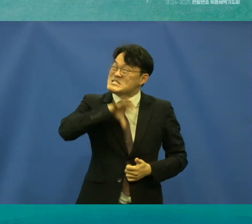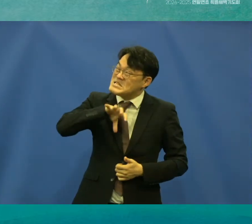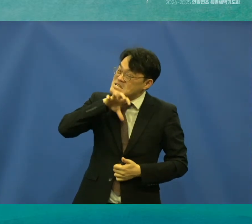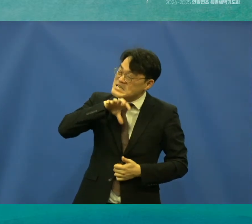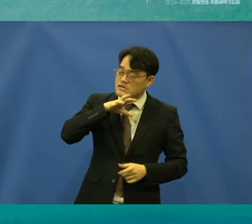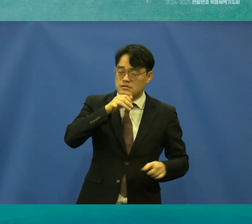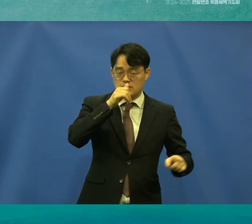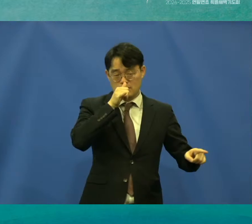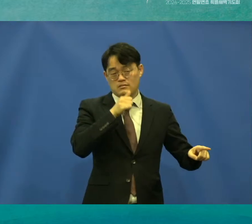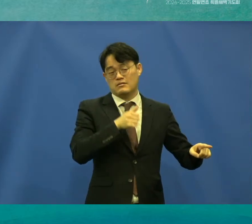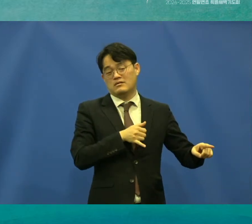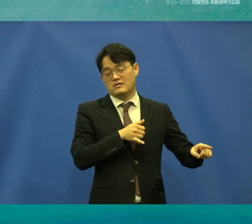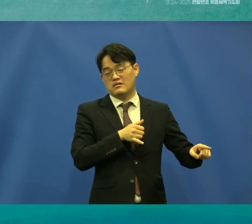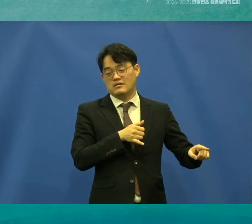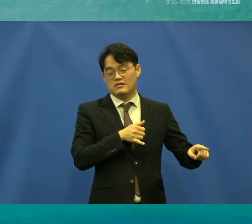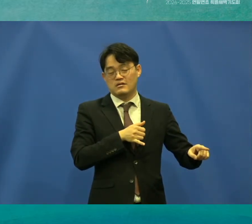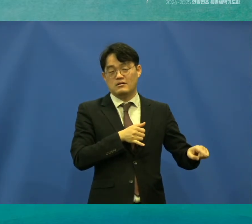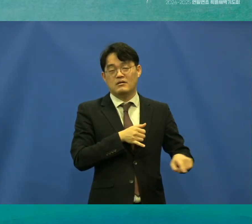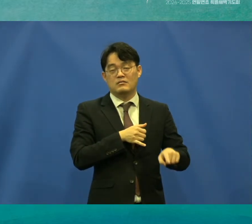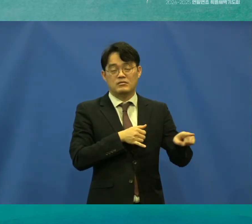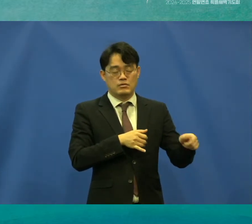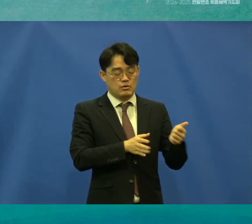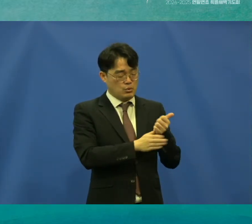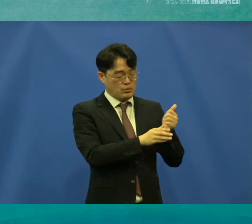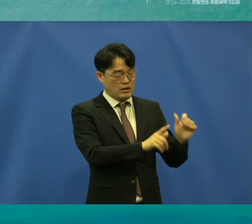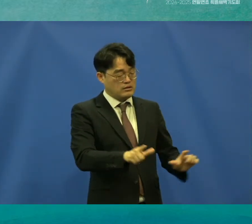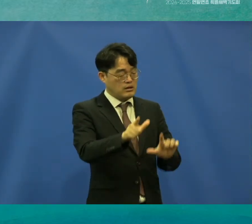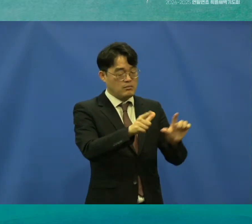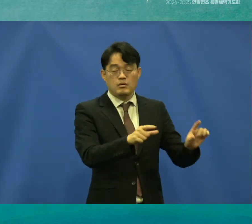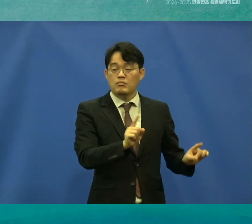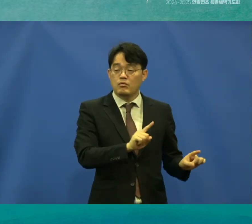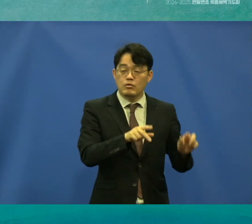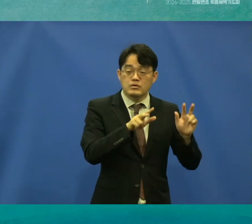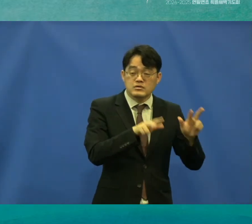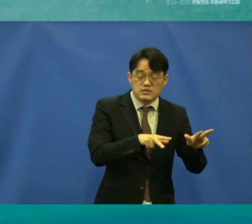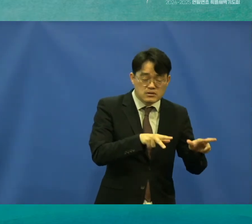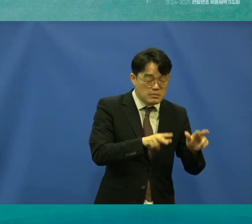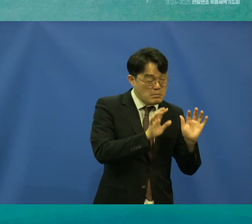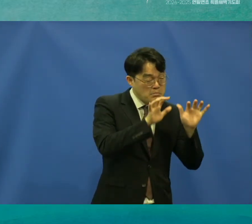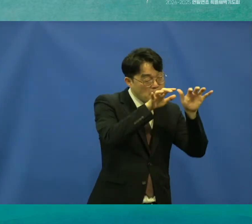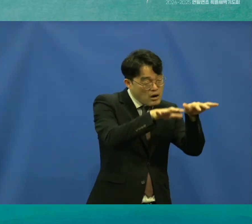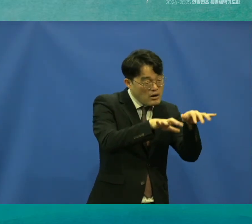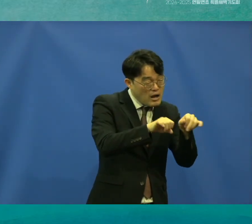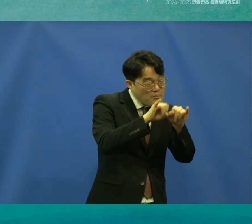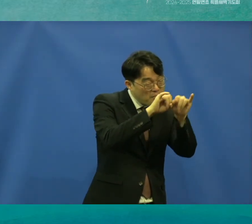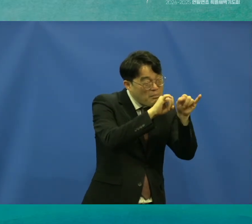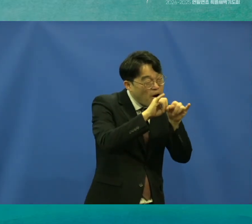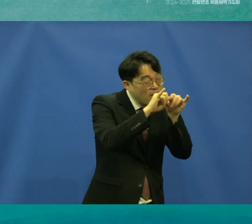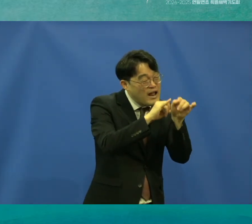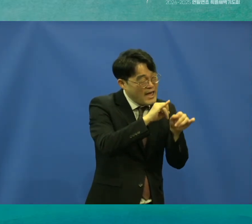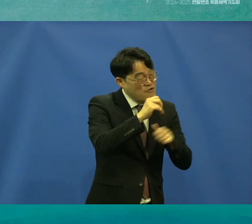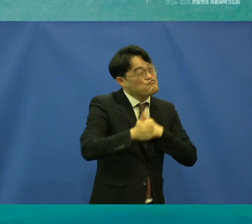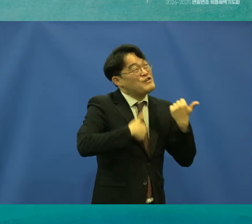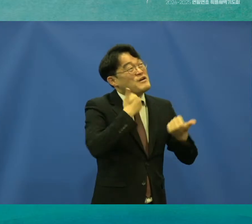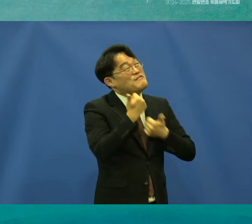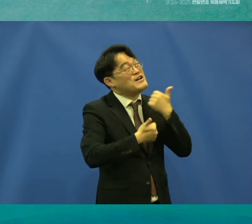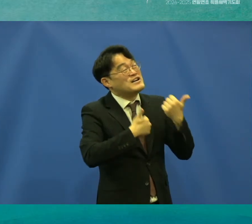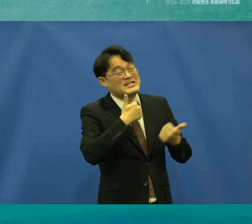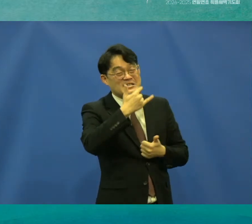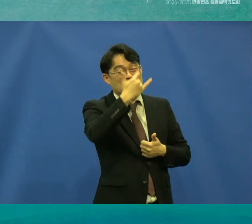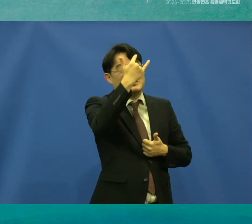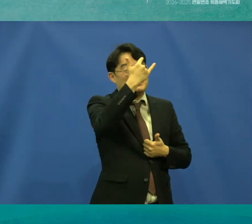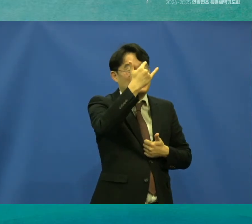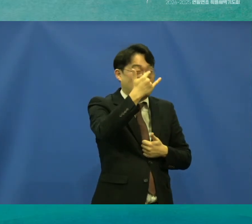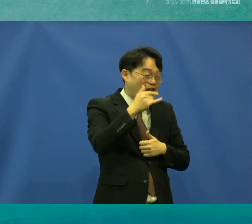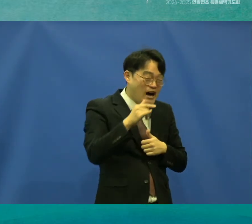요나의 일상을 한번 보세요. 벌레와 지금 싸우고 있는 선지자, 그 떼약볕에 그늘과